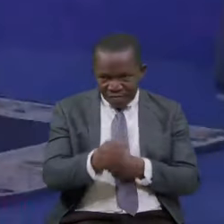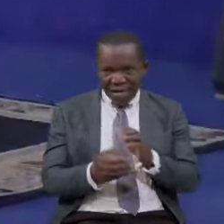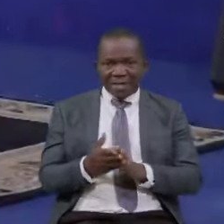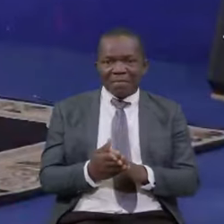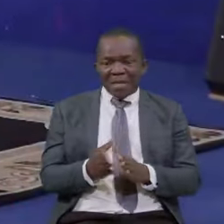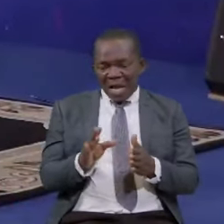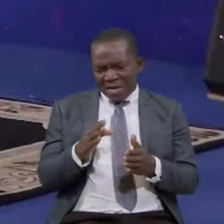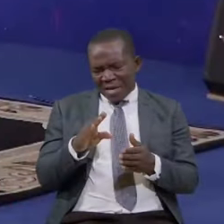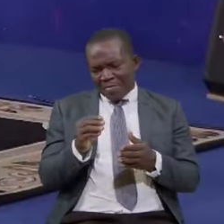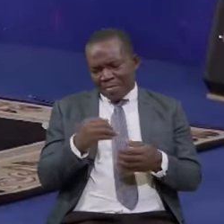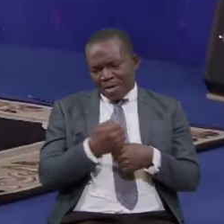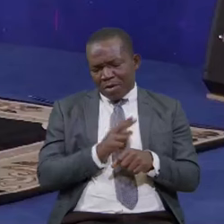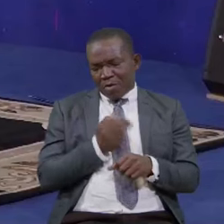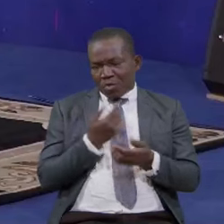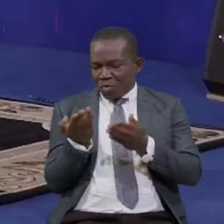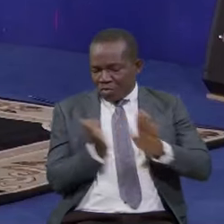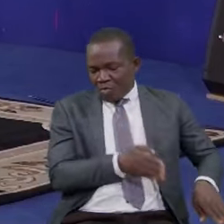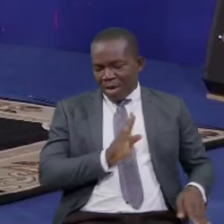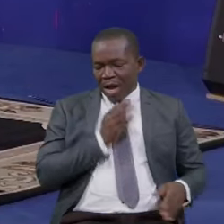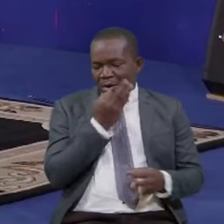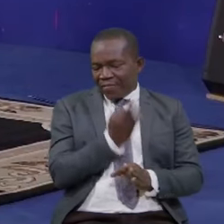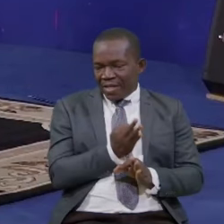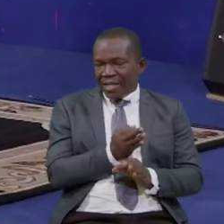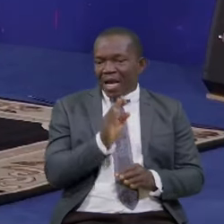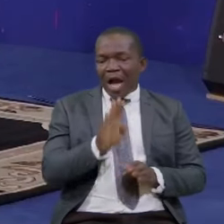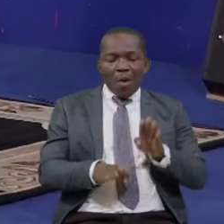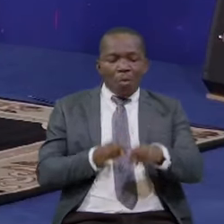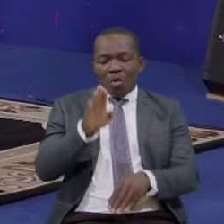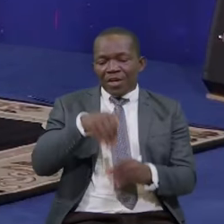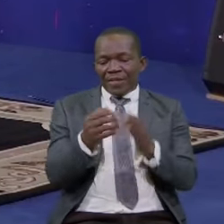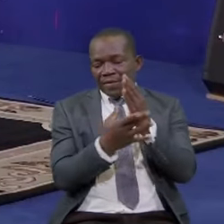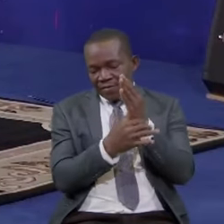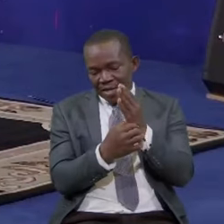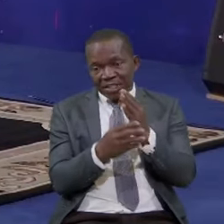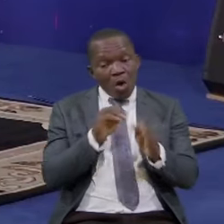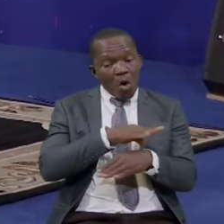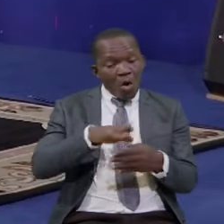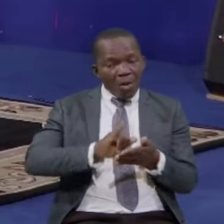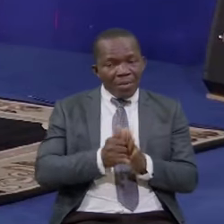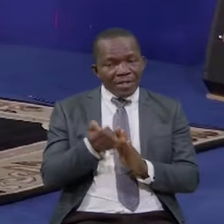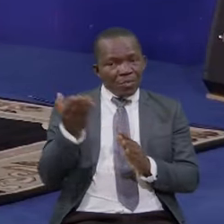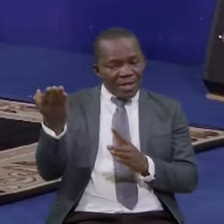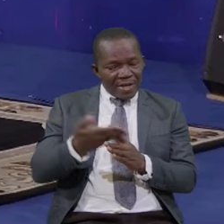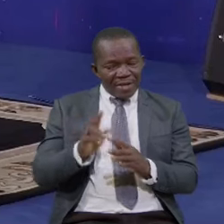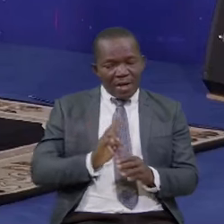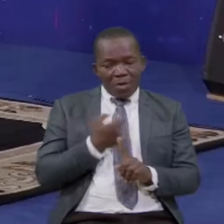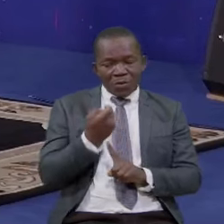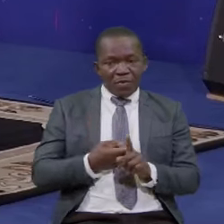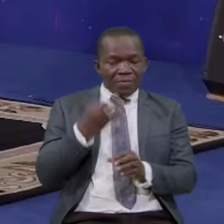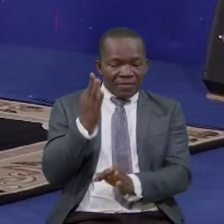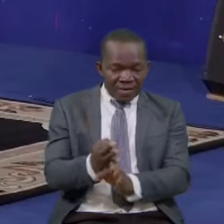commencer à marcher dans la chair dans la violence tout cela va nous empêcher à l'enlèvement c'est pas la foi que N fut